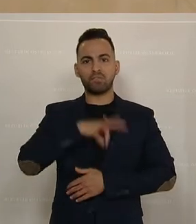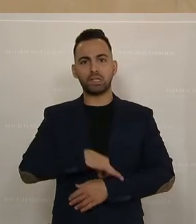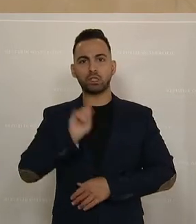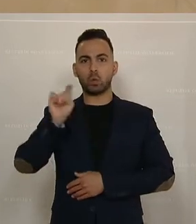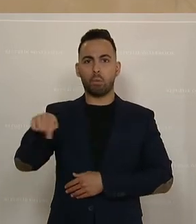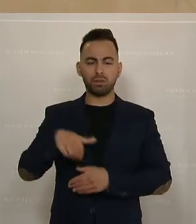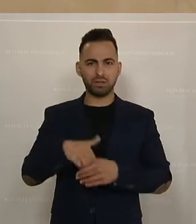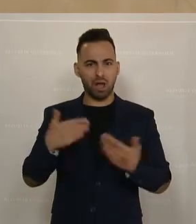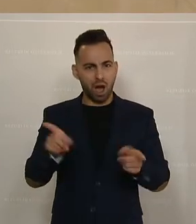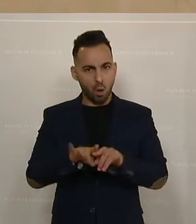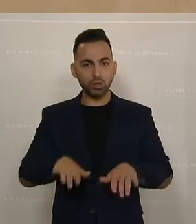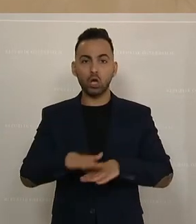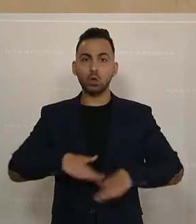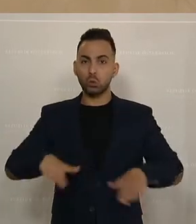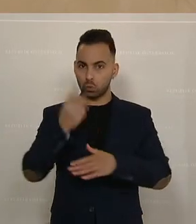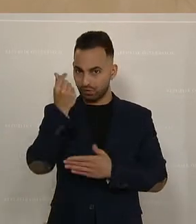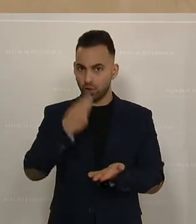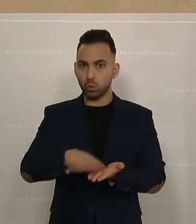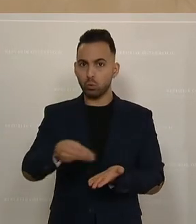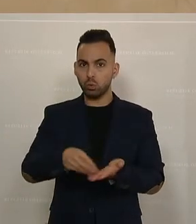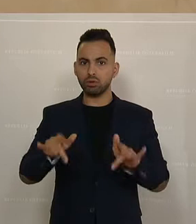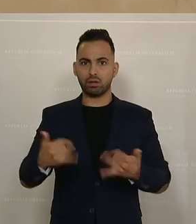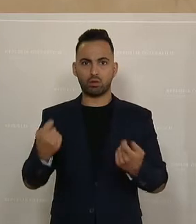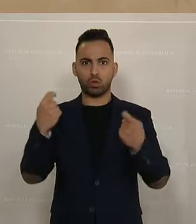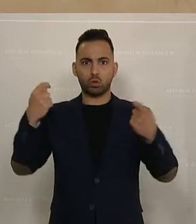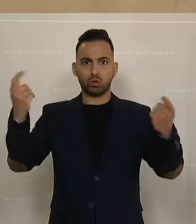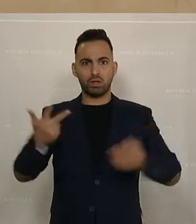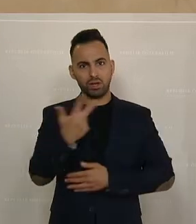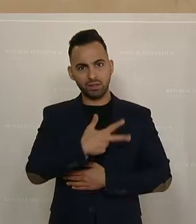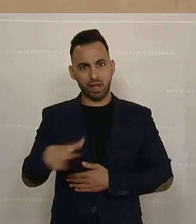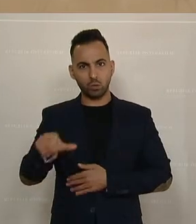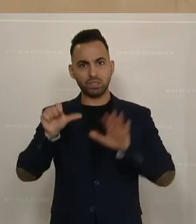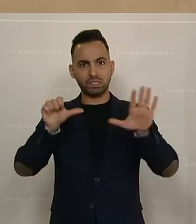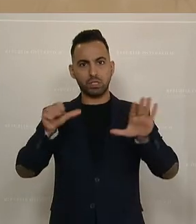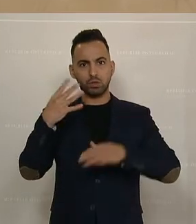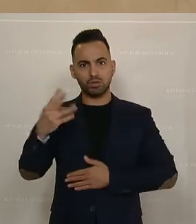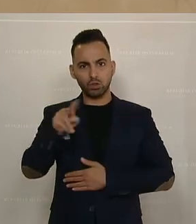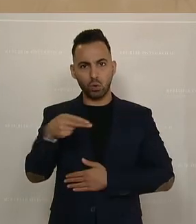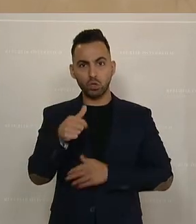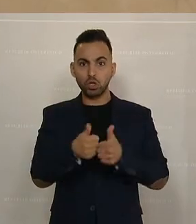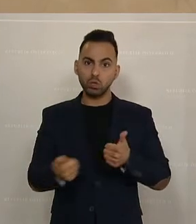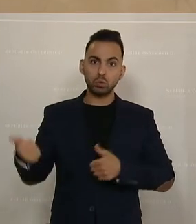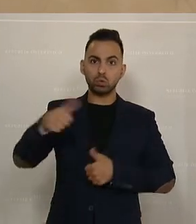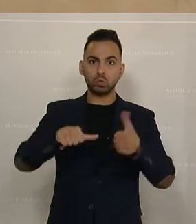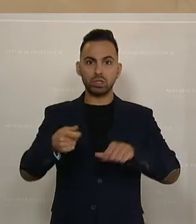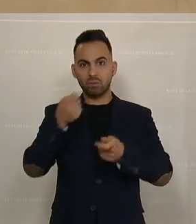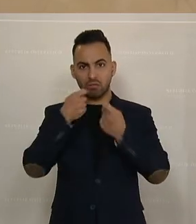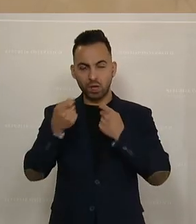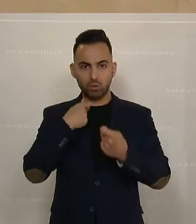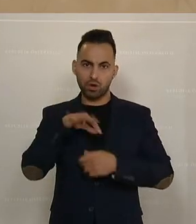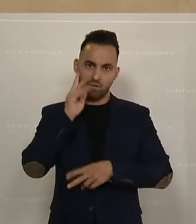und wir müssen natürlich auch über die grundvergütung reden in zeiten der teuerung 346 euro zuzüglich verpflegung von